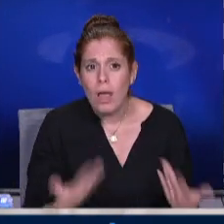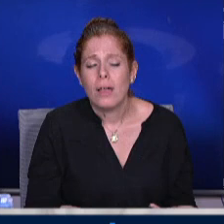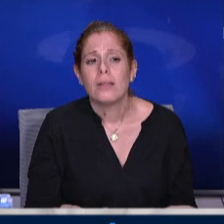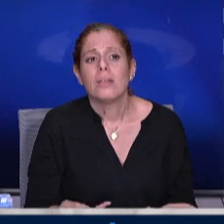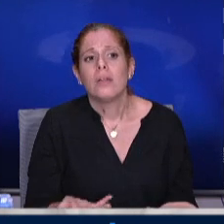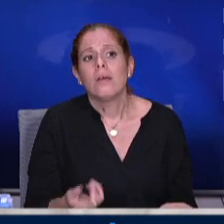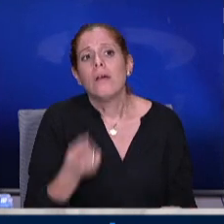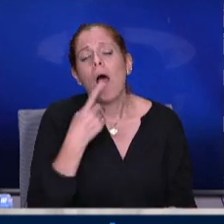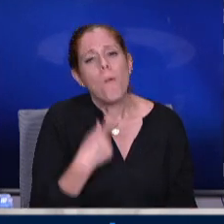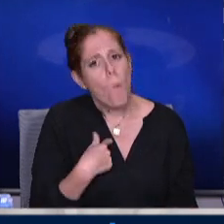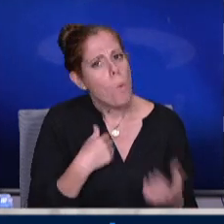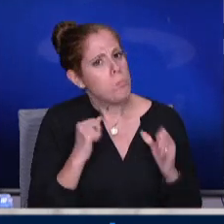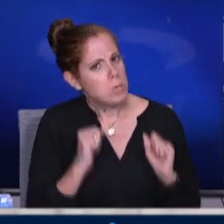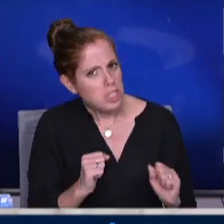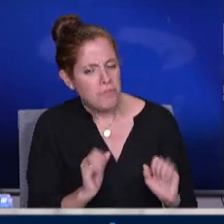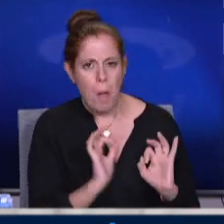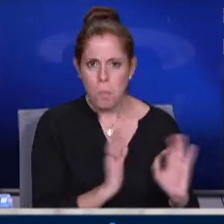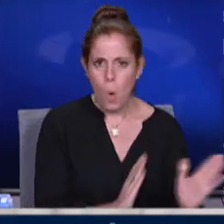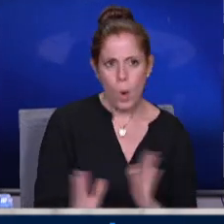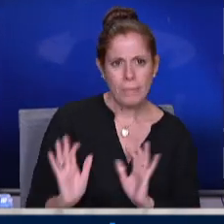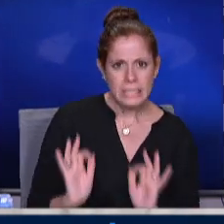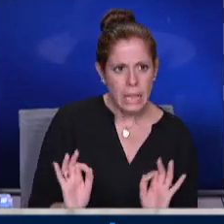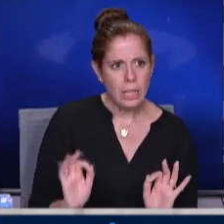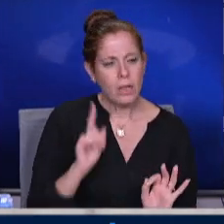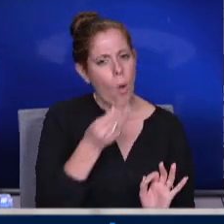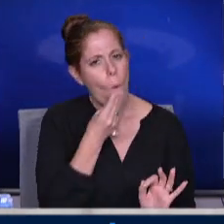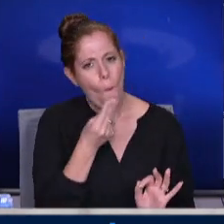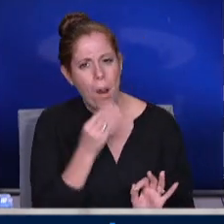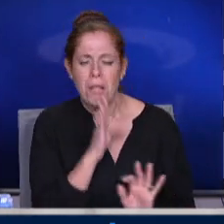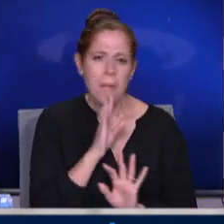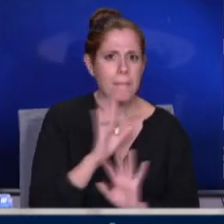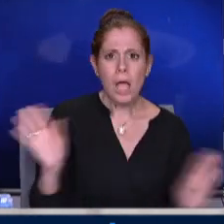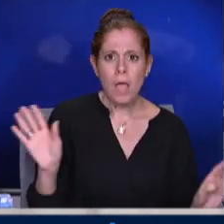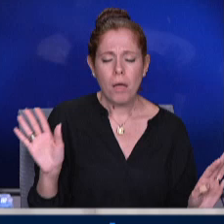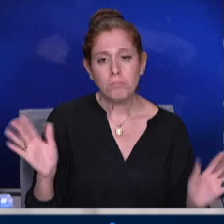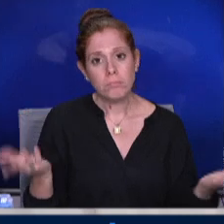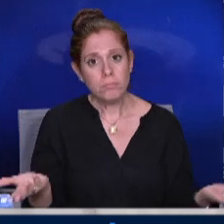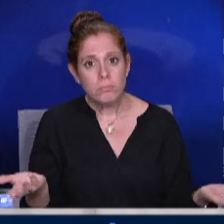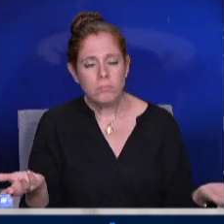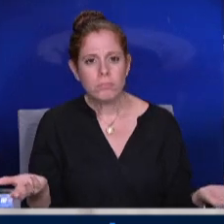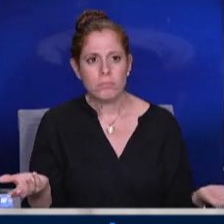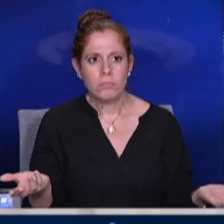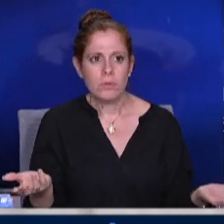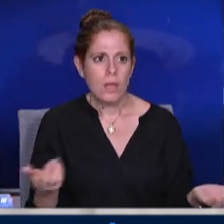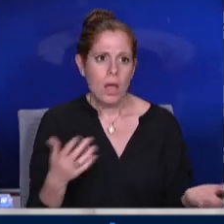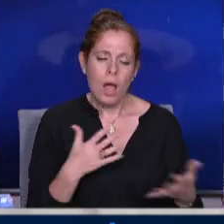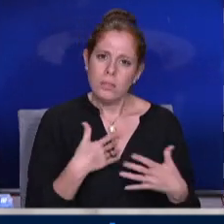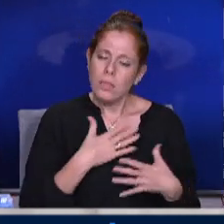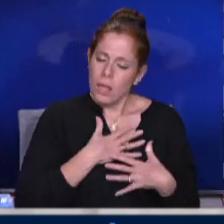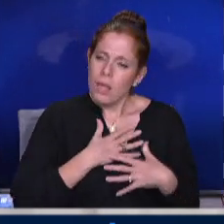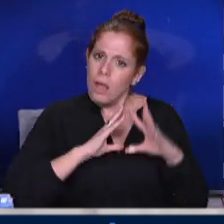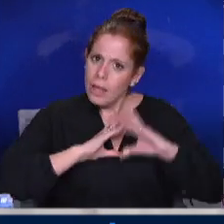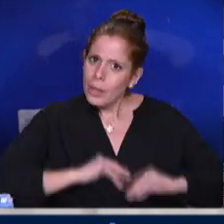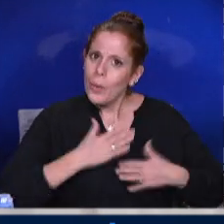ואמרו שהיא יציבה, הכל בסדר, היא אוכלת ואין בעיה. אז לב שלי היה שקט.